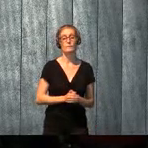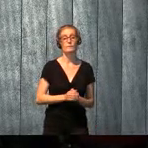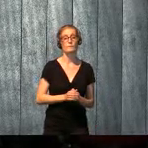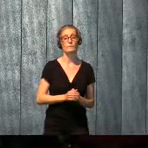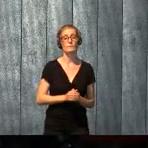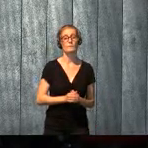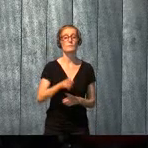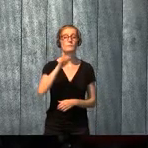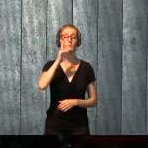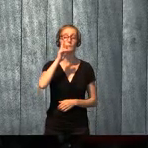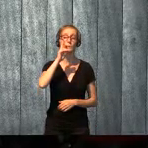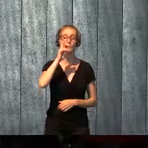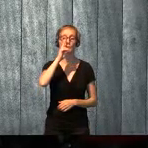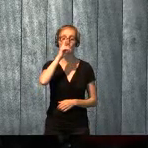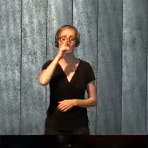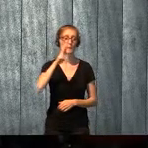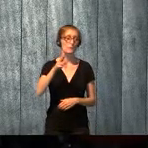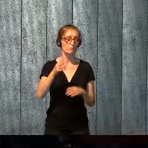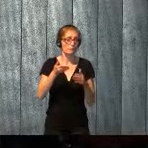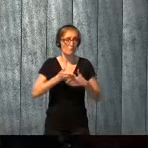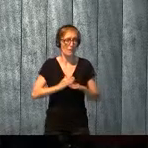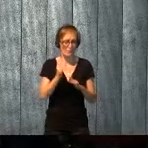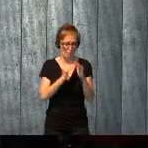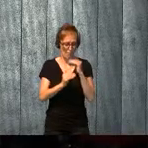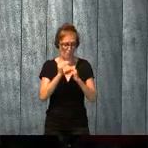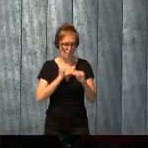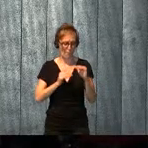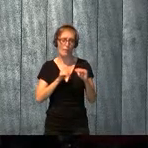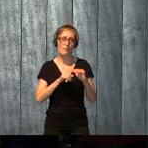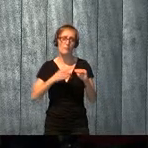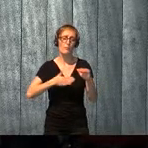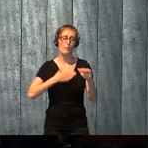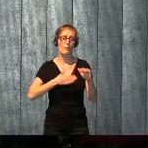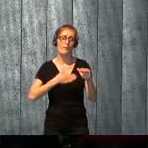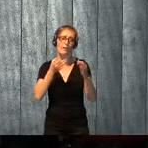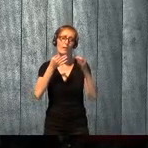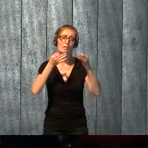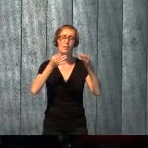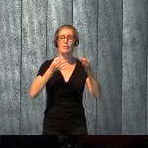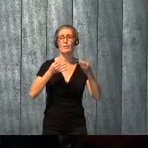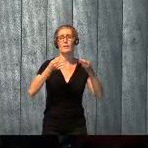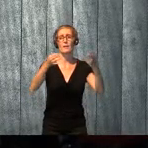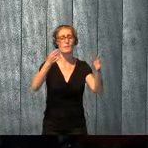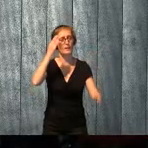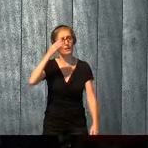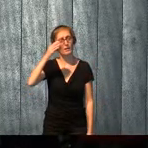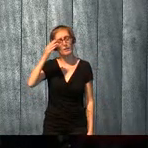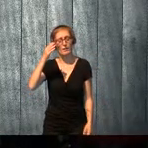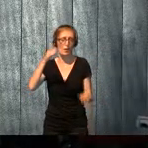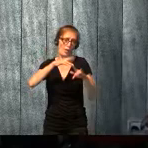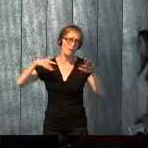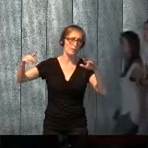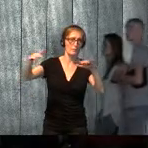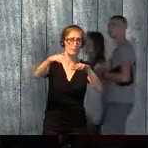среды для всех городов России. Это и для субъектов федерации, и для муниципальных образований. Ее лично курирует сам президент